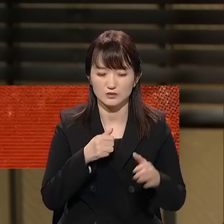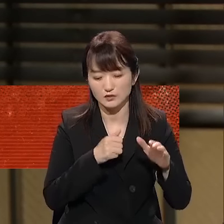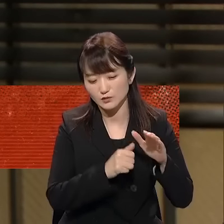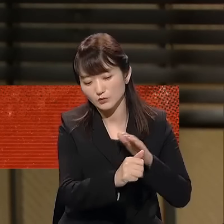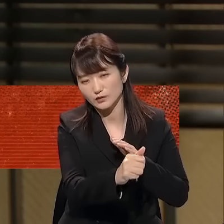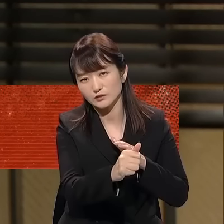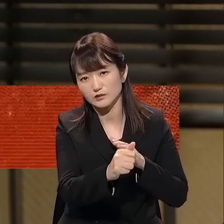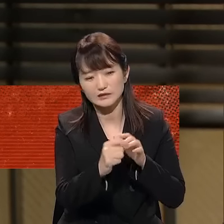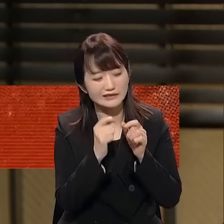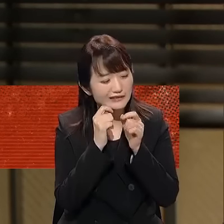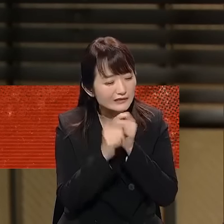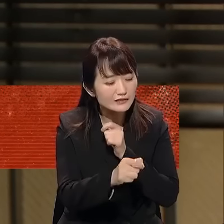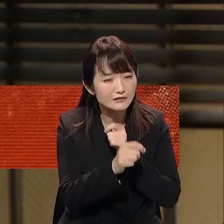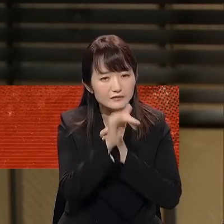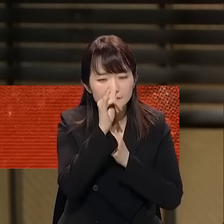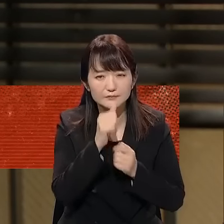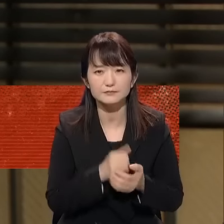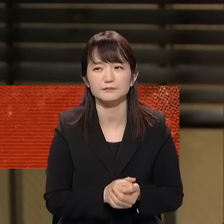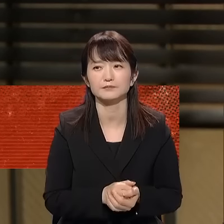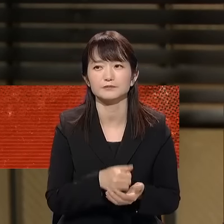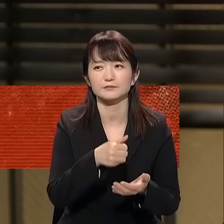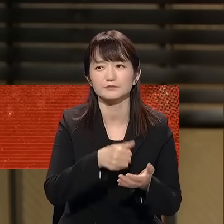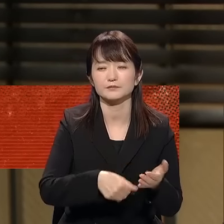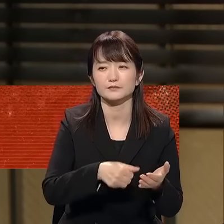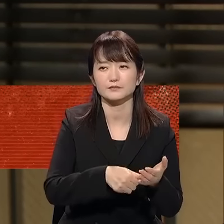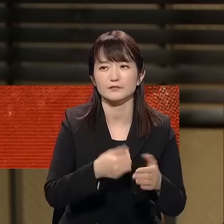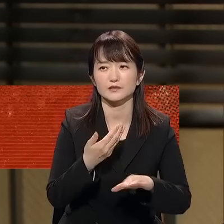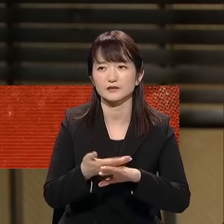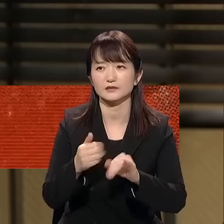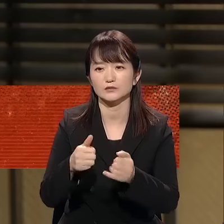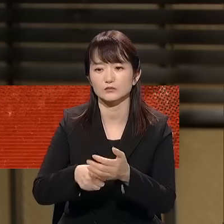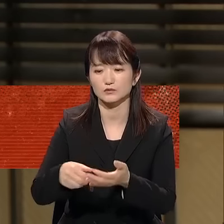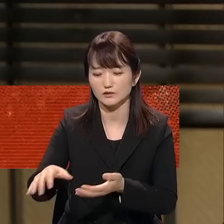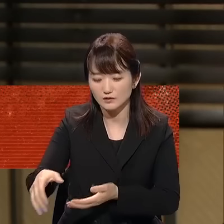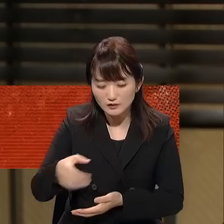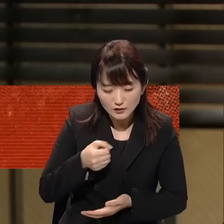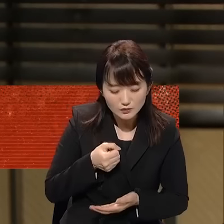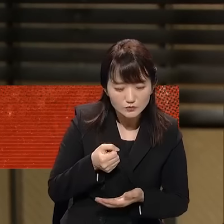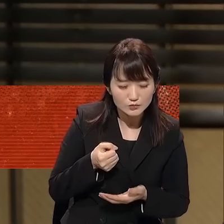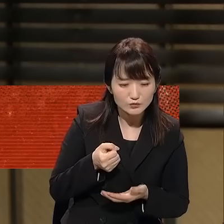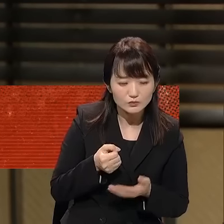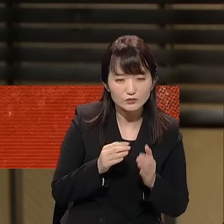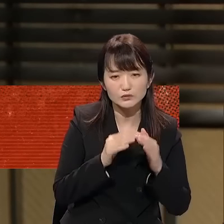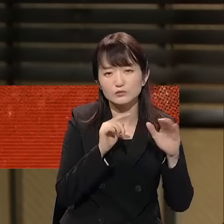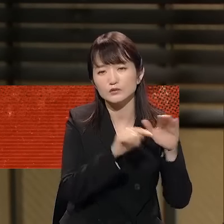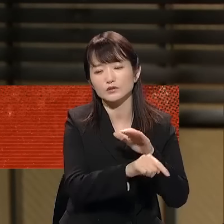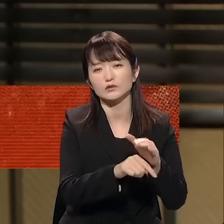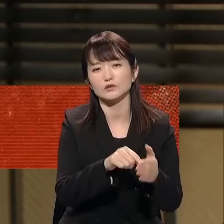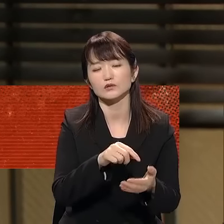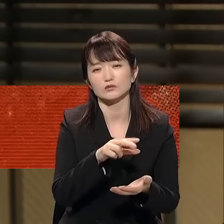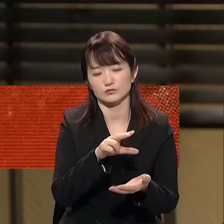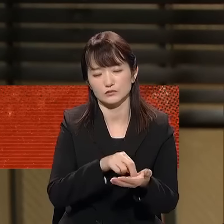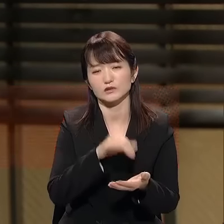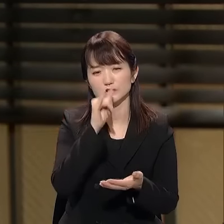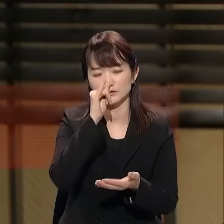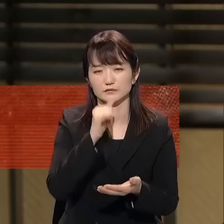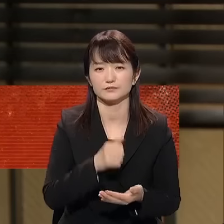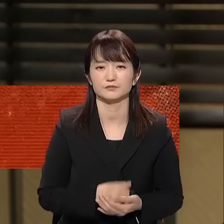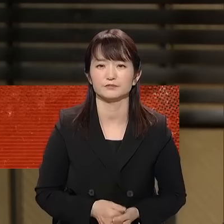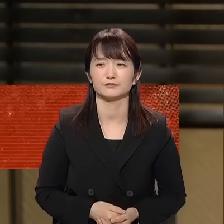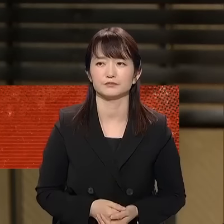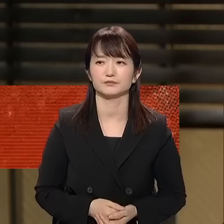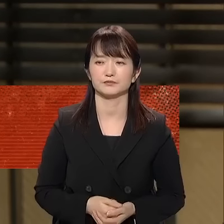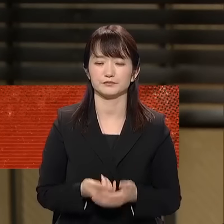쉽게 사기를 당하거나 아니 물건을 다른 사람 물건 주어서 가지고 온다거나 크고 자은 문제들이 좀 많이 벌어졌다고 해요